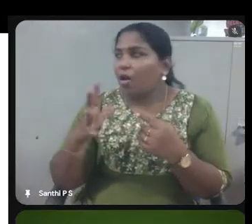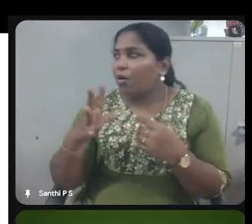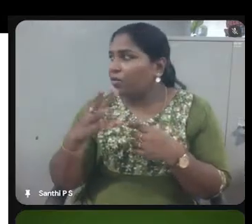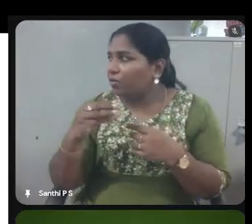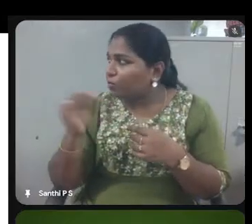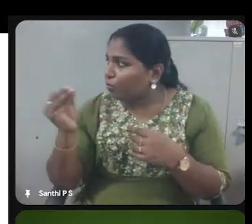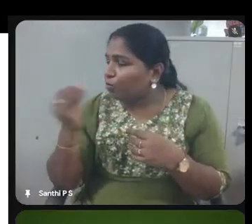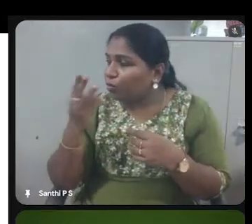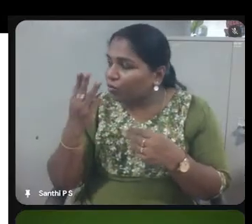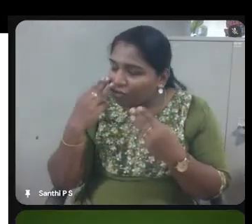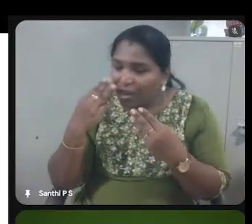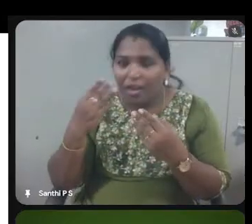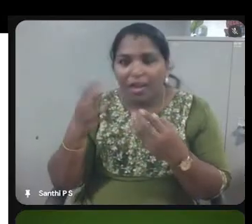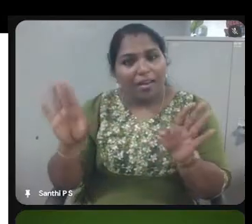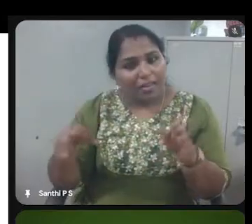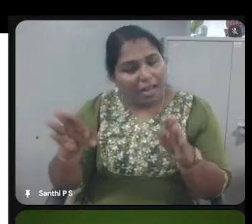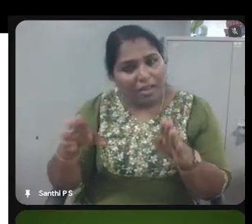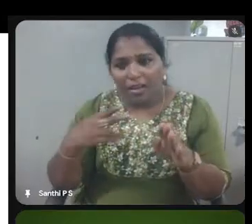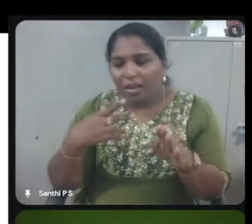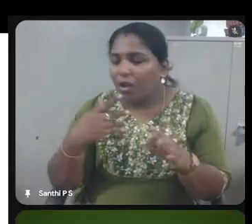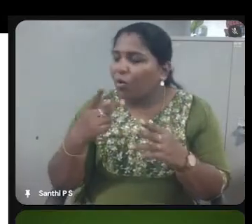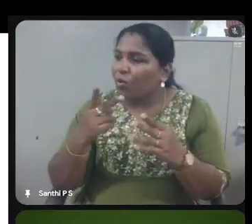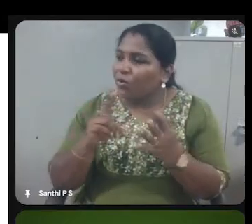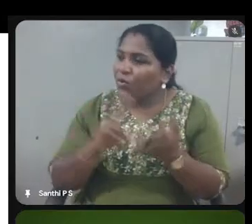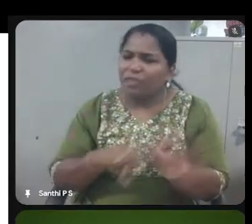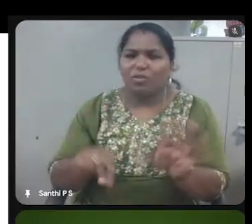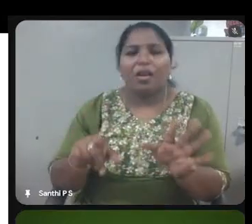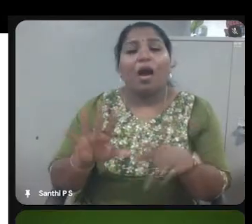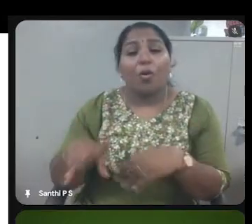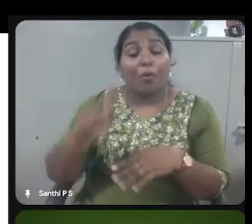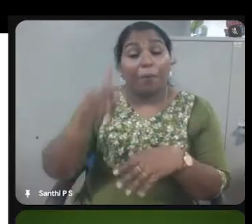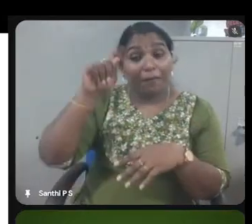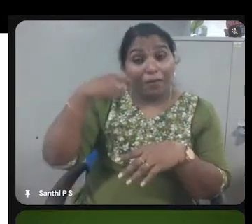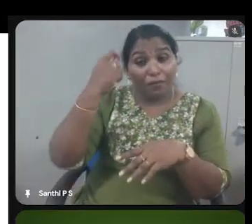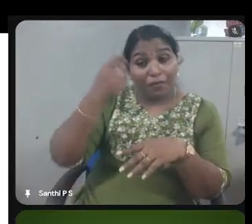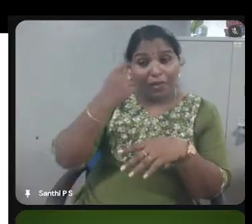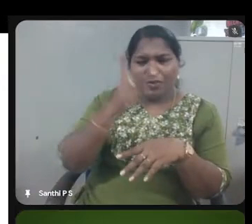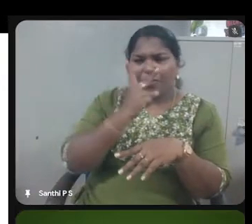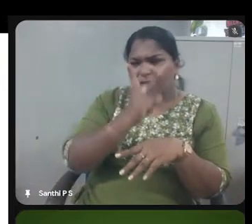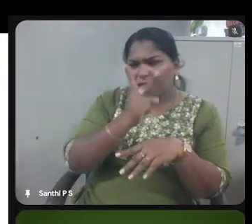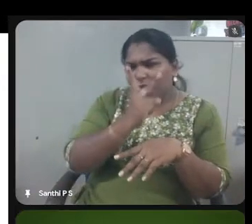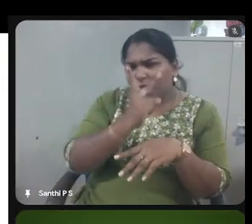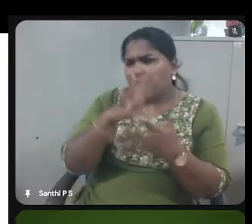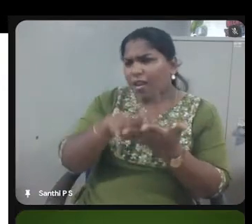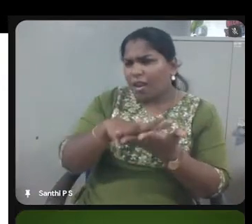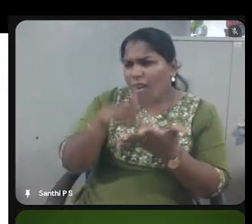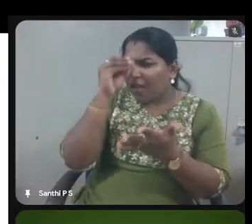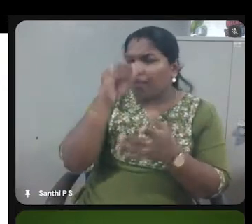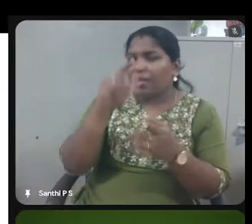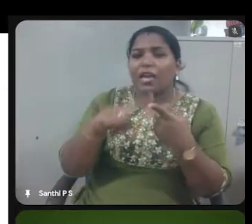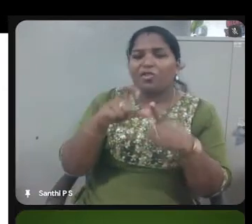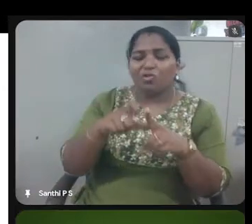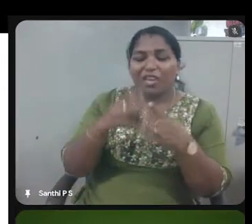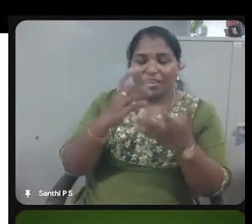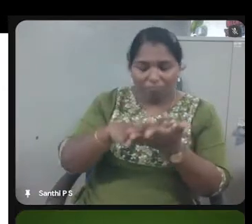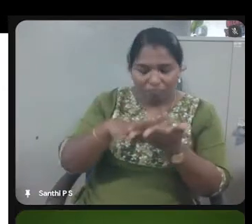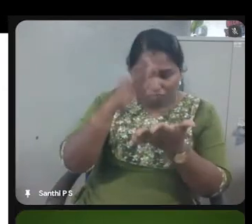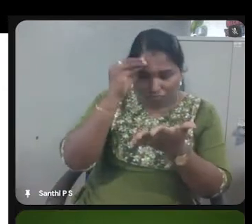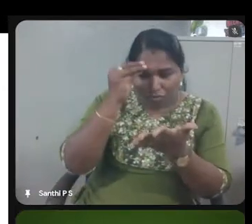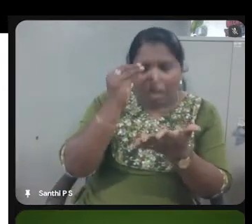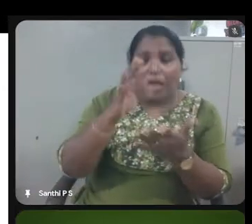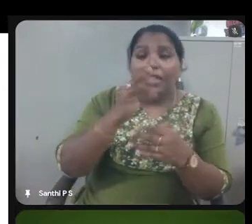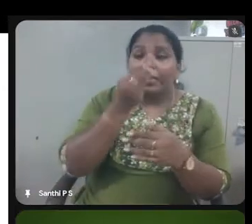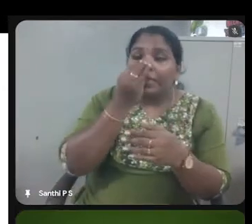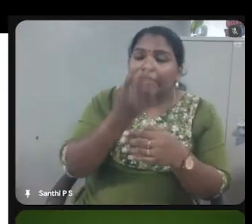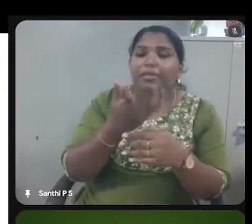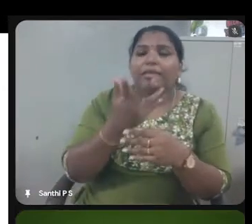തന്നെ പറഞ്ഞു തുടങ്ങി, കാക്കേനെ കണ്ടപ്പോൾ തന്നെ പറഞ്ഞു തുടങ്ങി. അപ്പൊ ഈ കുട്ടീനെ സംബന്ധിച്ചിടത്തോളം ആള് അത് എഡ്യൂക്കേഷണൽ പർപ്പസ് പോലെ അല്ലെങ്കിൽ കുറച്ചും കൂടി കാര്യങ്ങൾ